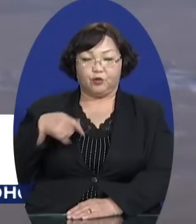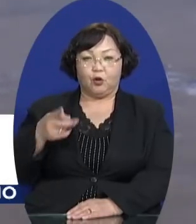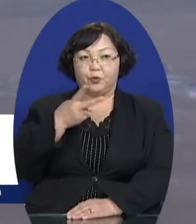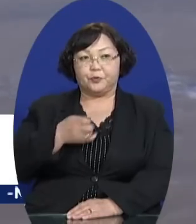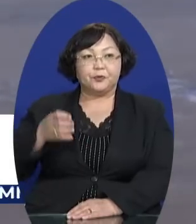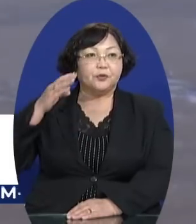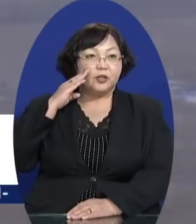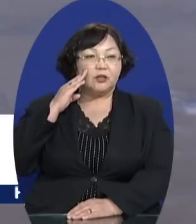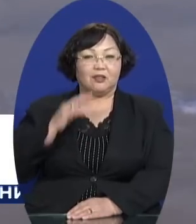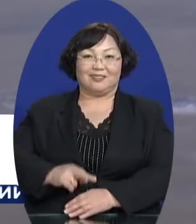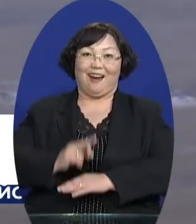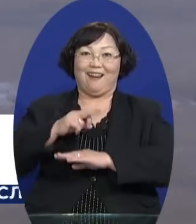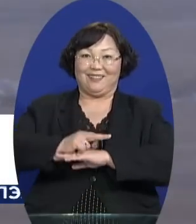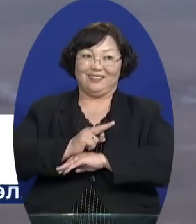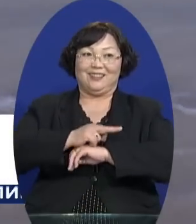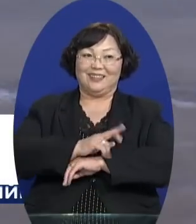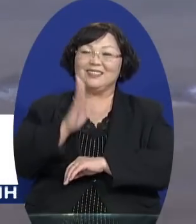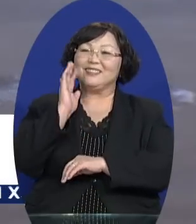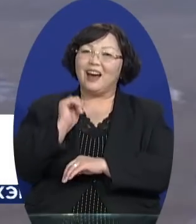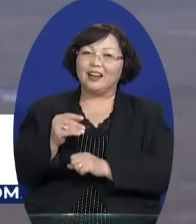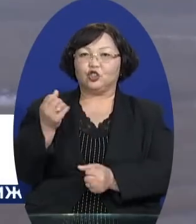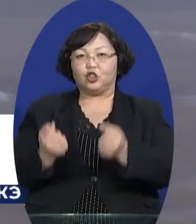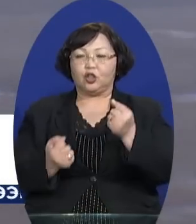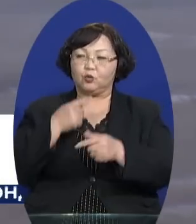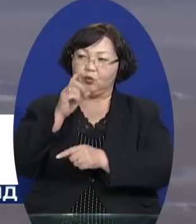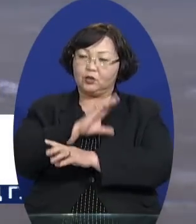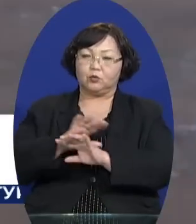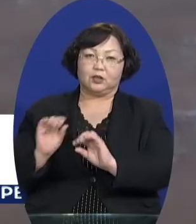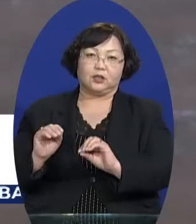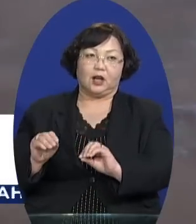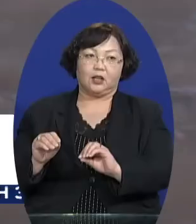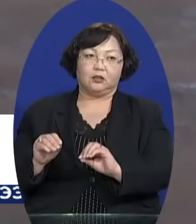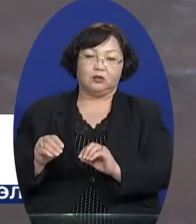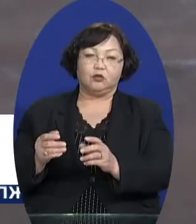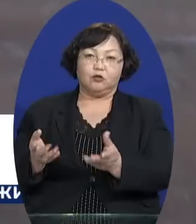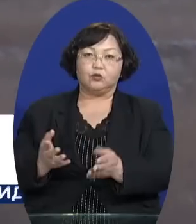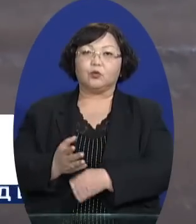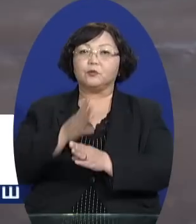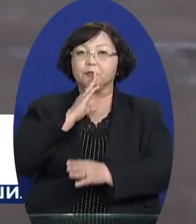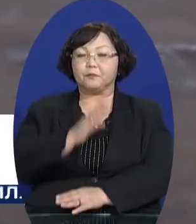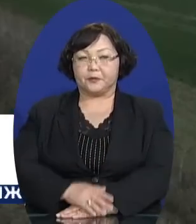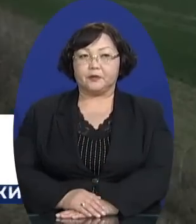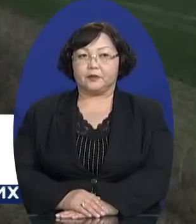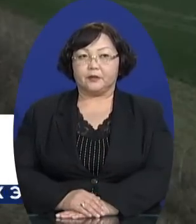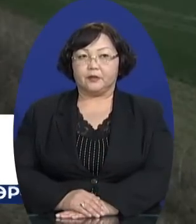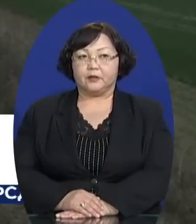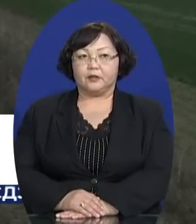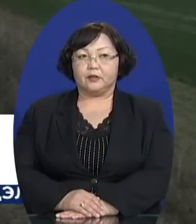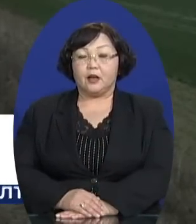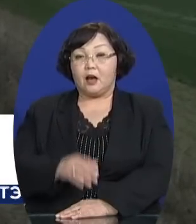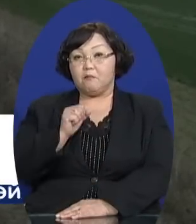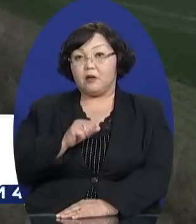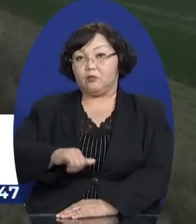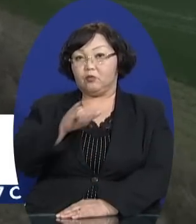Абрамс танкыг тулааны талбарт ашиглах сургалтад хамрагдаж дуусна гэж мэдээлж байгааг ТАСС дурдсан байна. Энд мэдээснэр бол